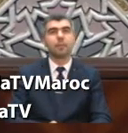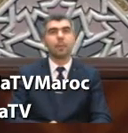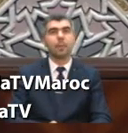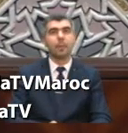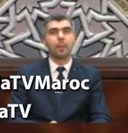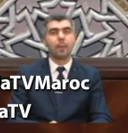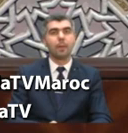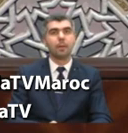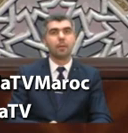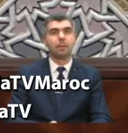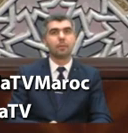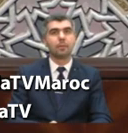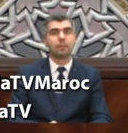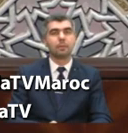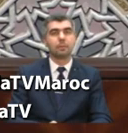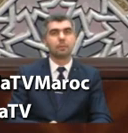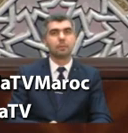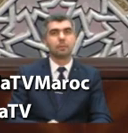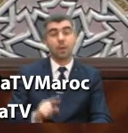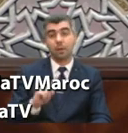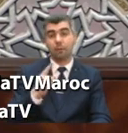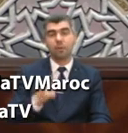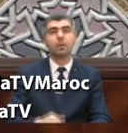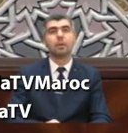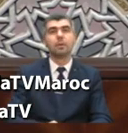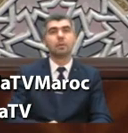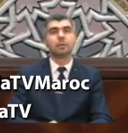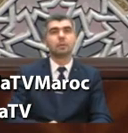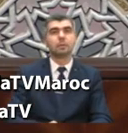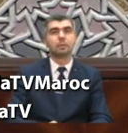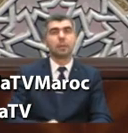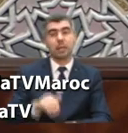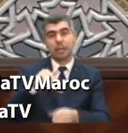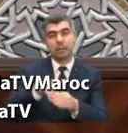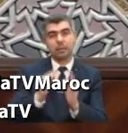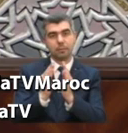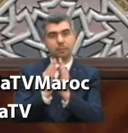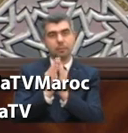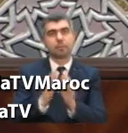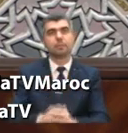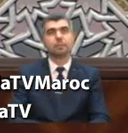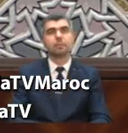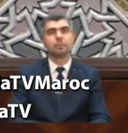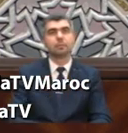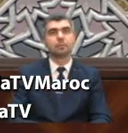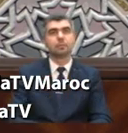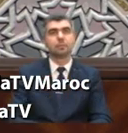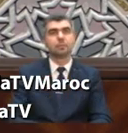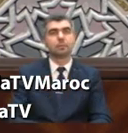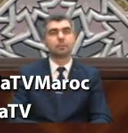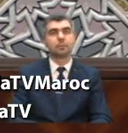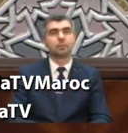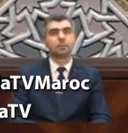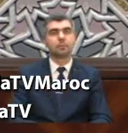ونبدأ بتدخل لأحد النواب أو النائبات عن فريق العدالة والتنمية في انتظار تعقيم